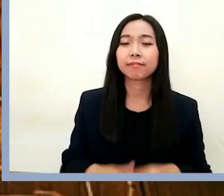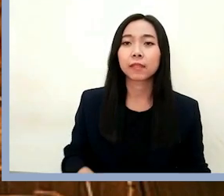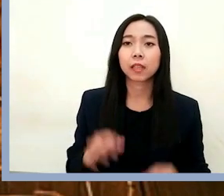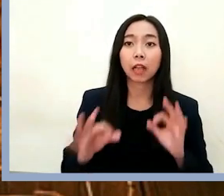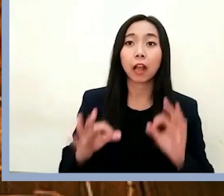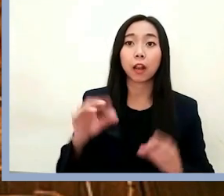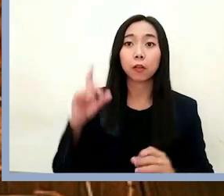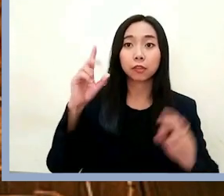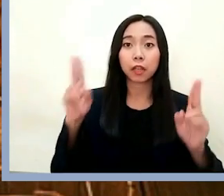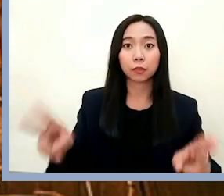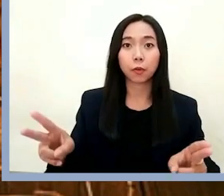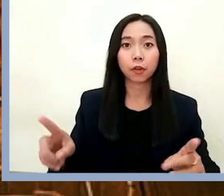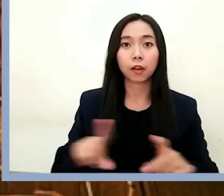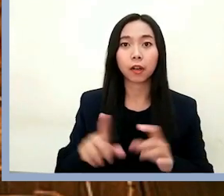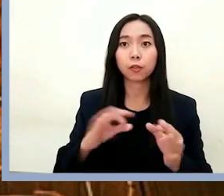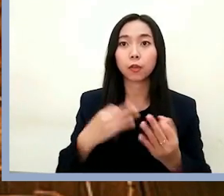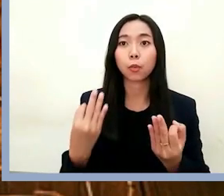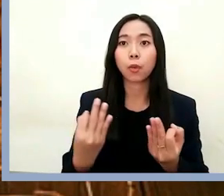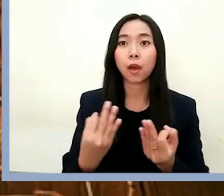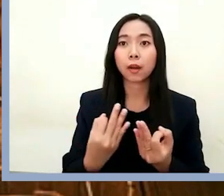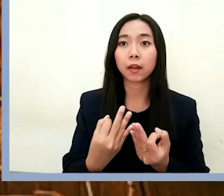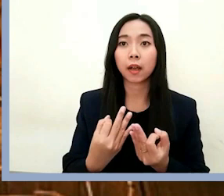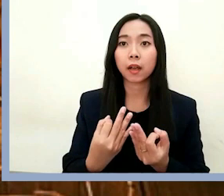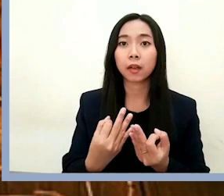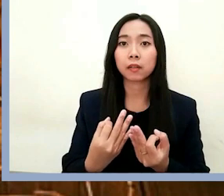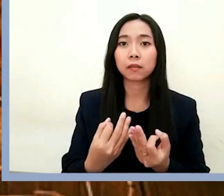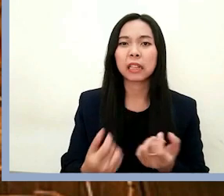atau keluarga itu mengalami keterlambatan